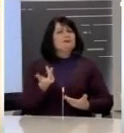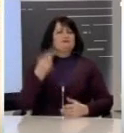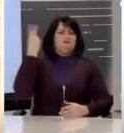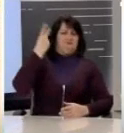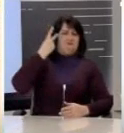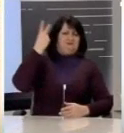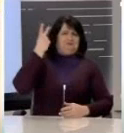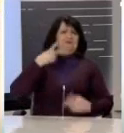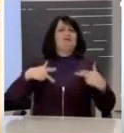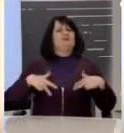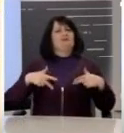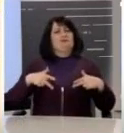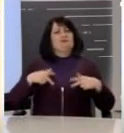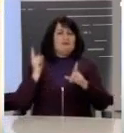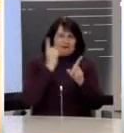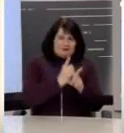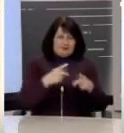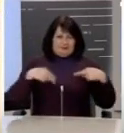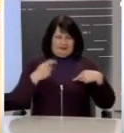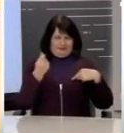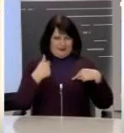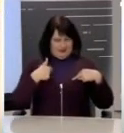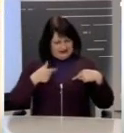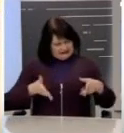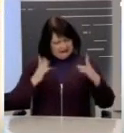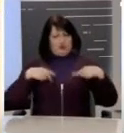κατηγορία πως η κυβέρνηση και ειδικότερα το Υπουργείο Οικονομικών